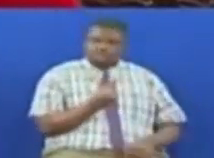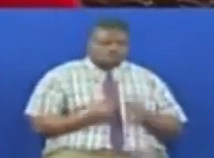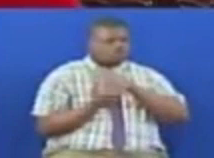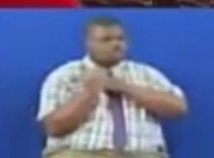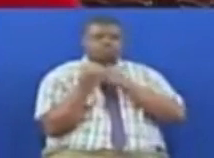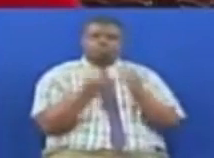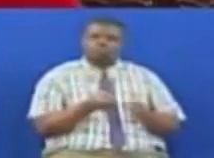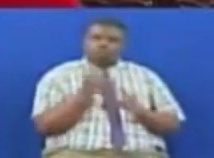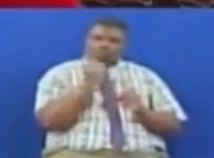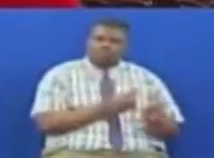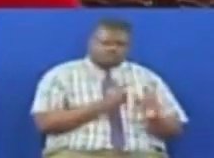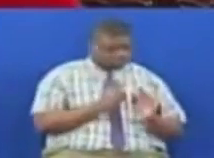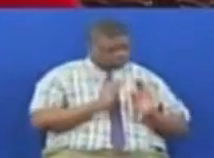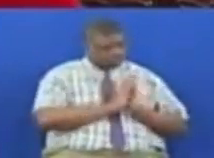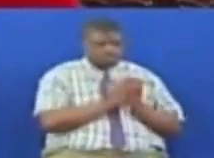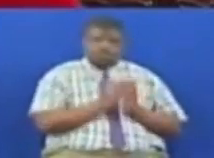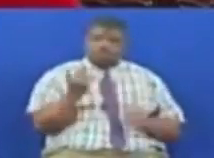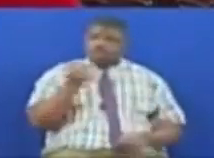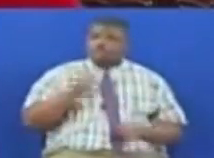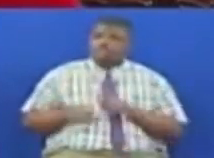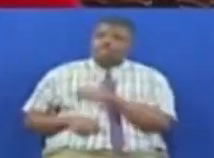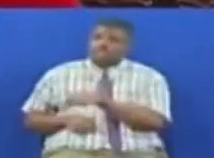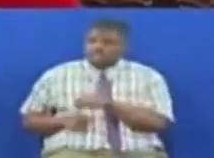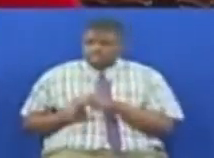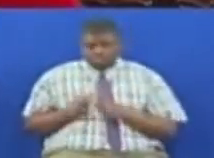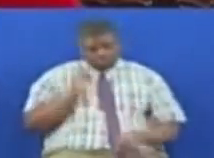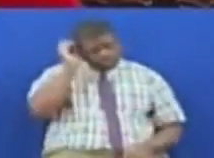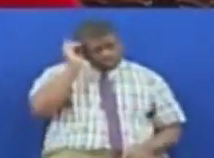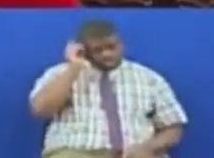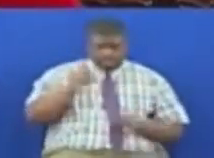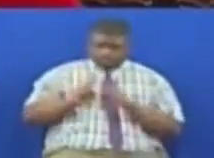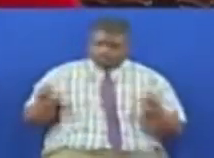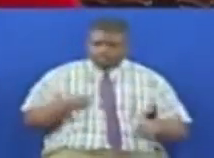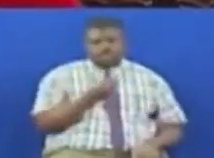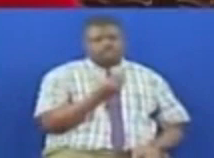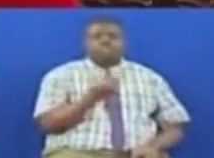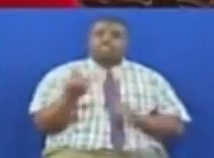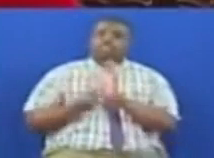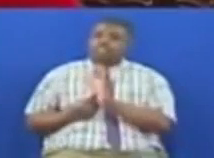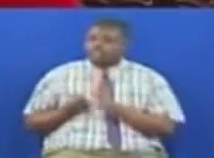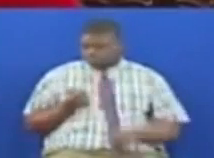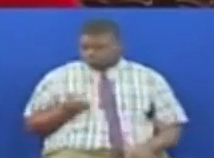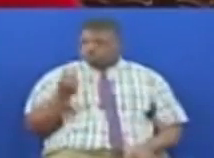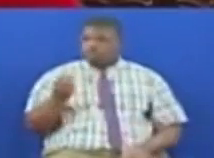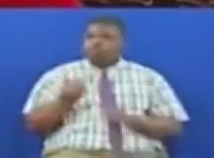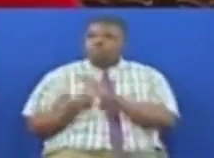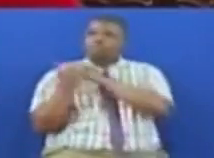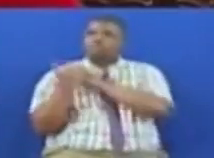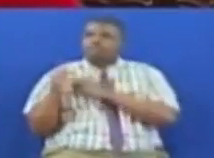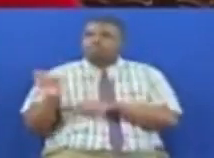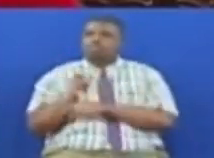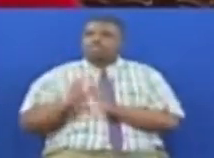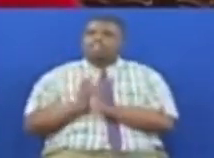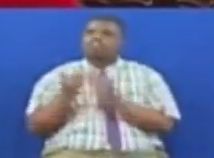mtu kufuata katiba na kutii sheria za Jamhuri ya Muungano wa Tanzania. Dhana ya ibara ya 26 ibara ndogo ya 2 ni kwa ajili ya uwajibikaji na kulinda katiba